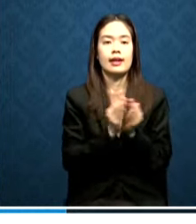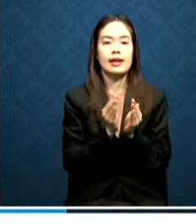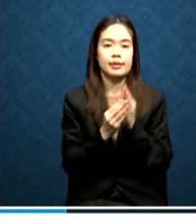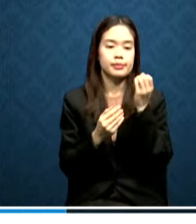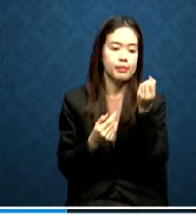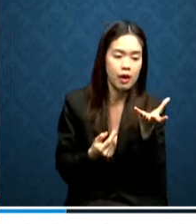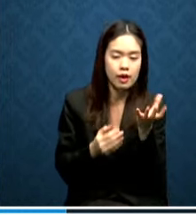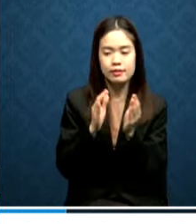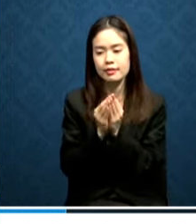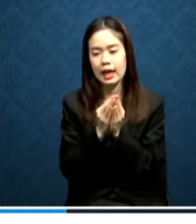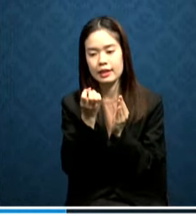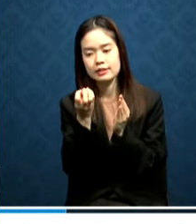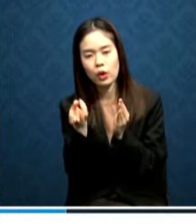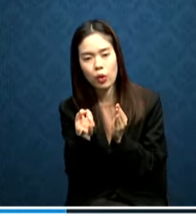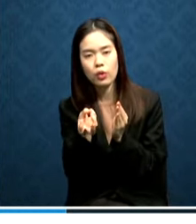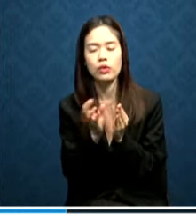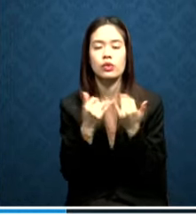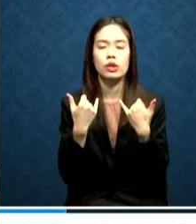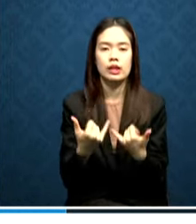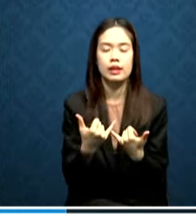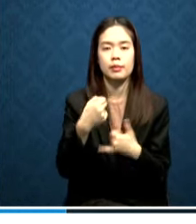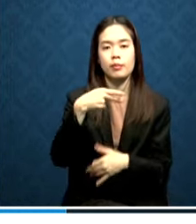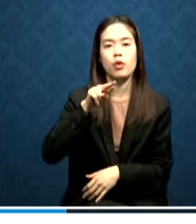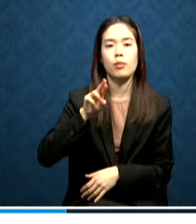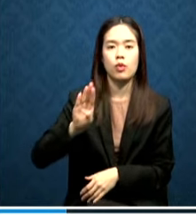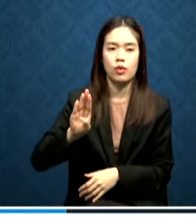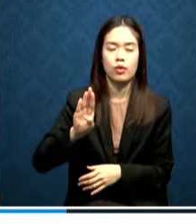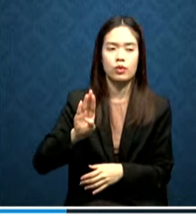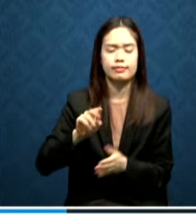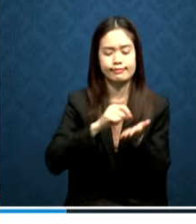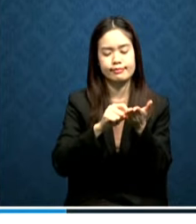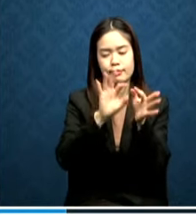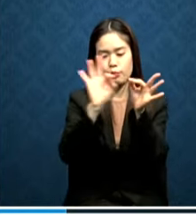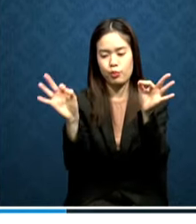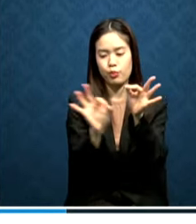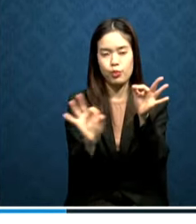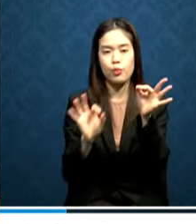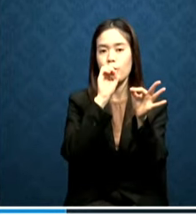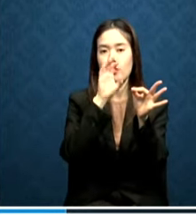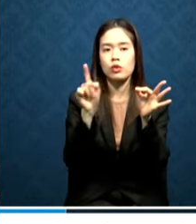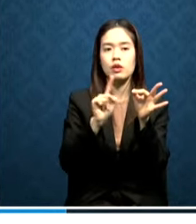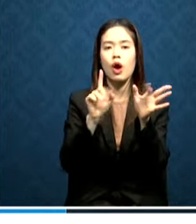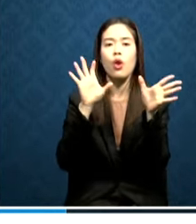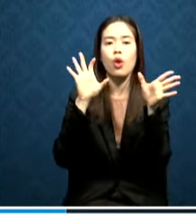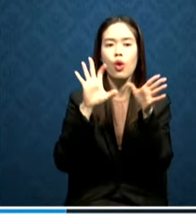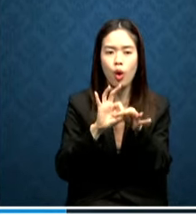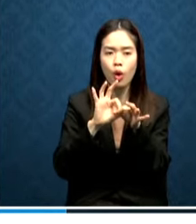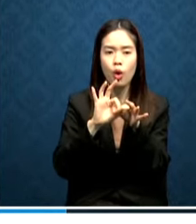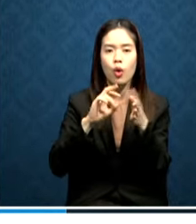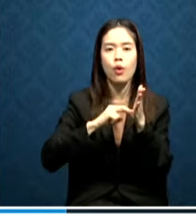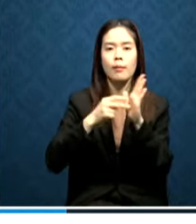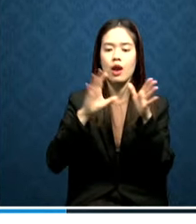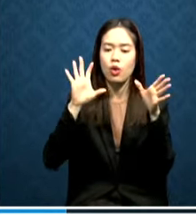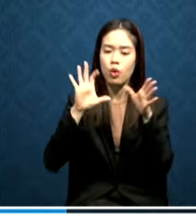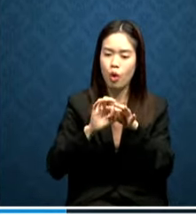นะครับเดิมทีเนี่ยครับในพรบประชามตินะฮะฉบับนี้นะครับเขียนไว้ล็อก2ชั้นนะครับล็อกความสนใจนะฮะของประชาชน